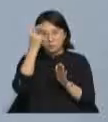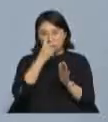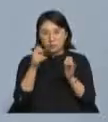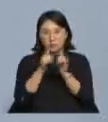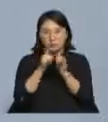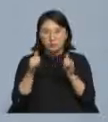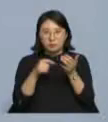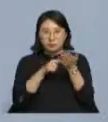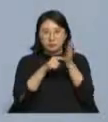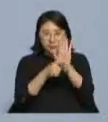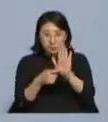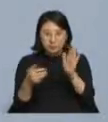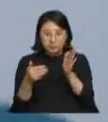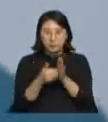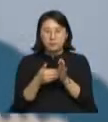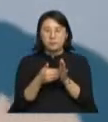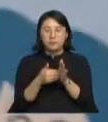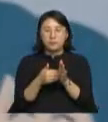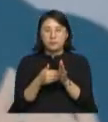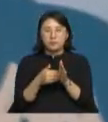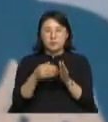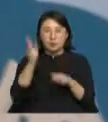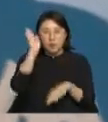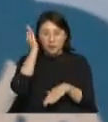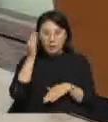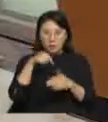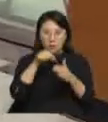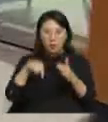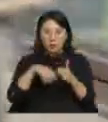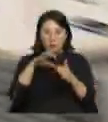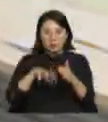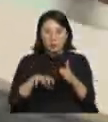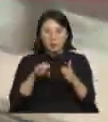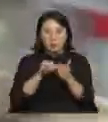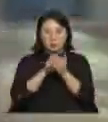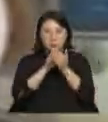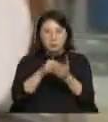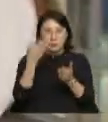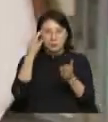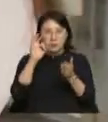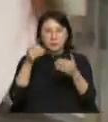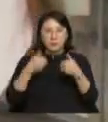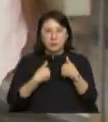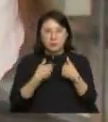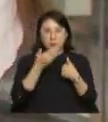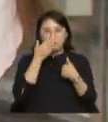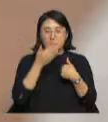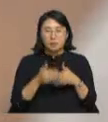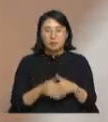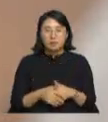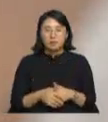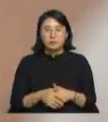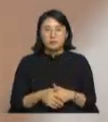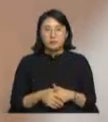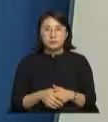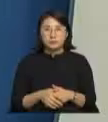관리자에게 제시하면 되는데 네이버 포털 사이트에서 로그인 후 본인 인증을 받으면 발급받을 수